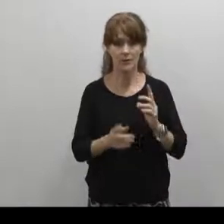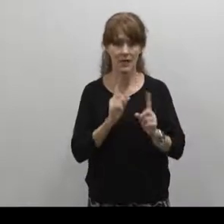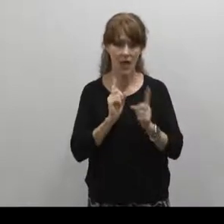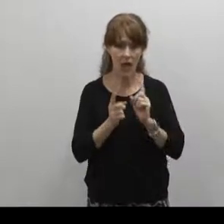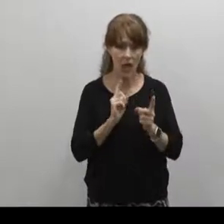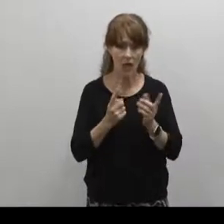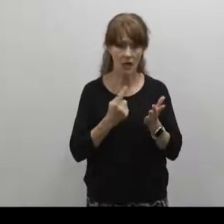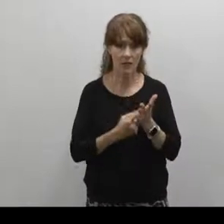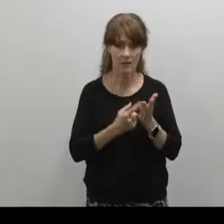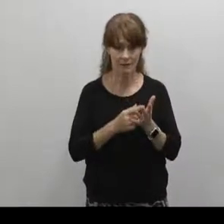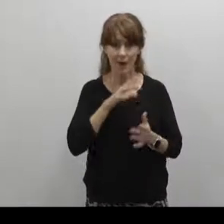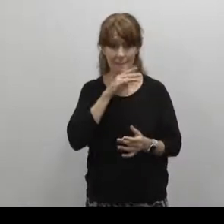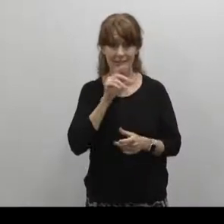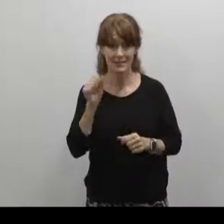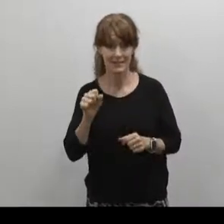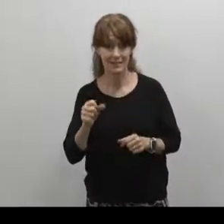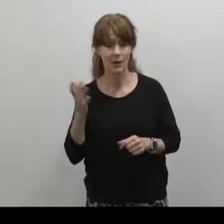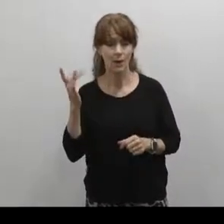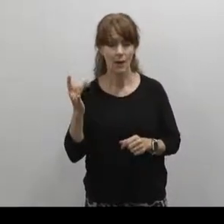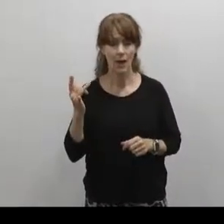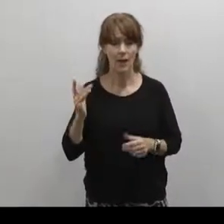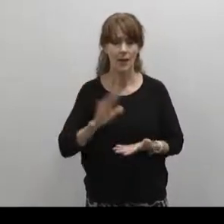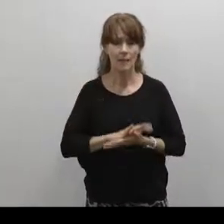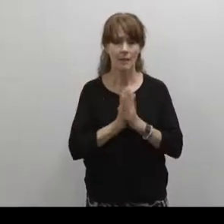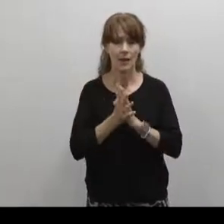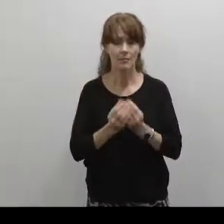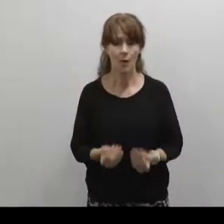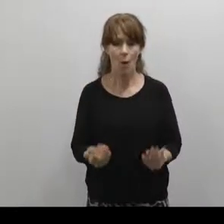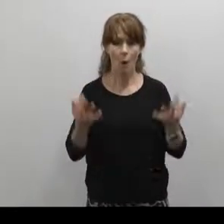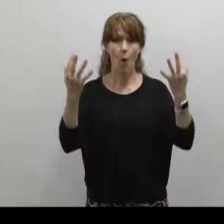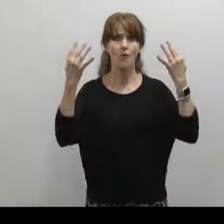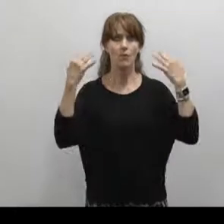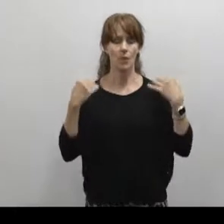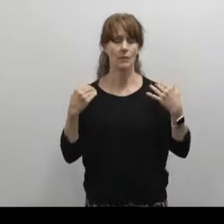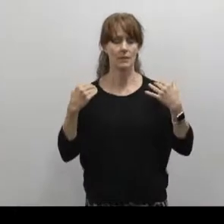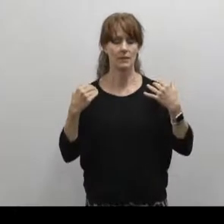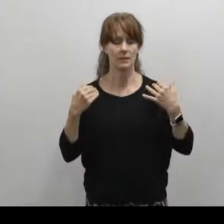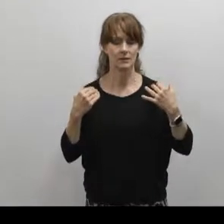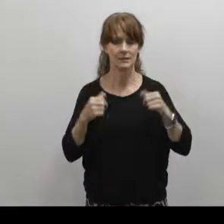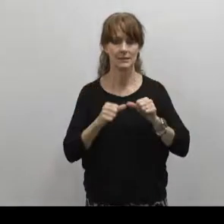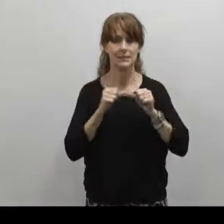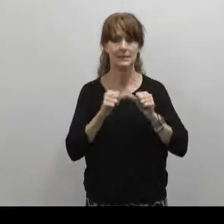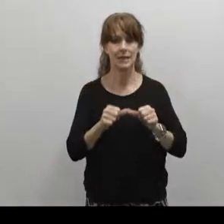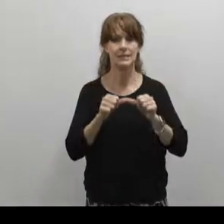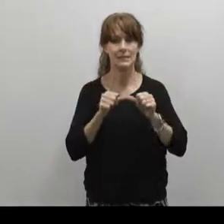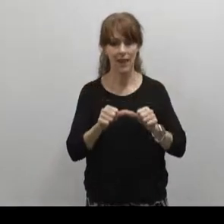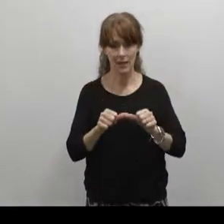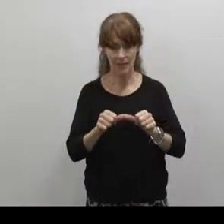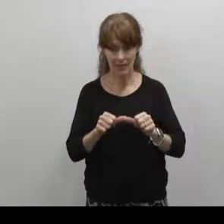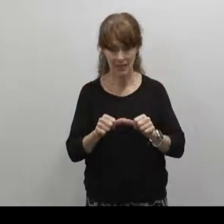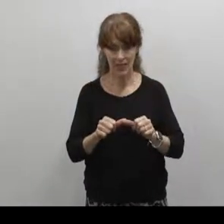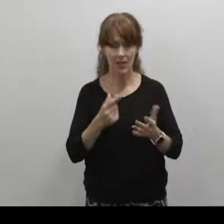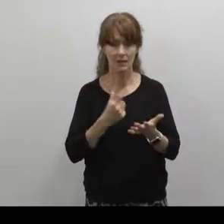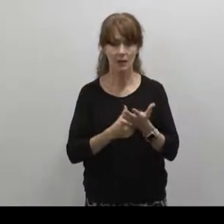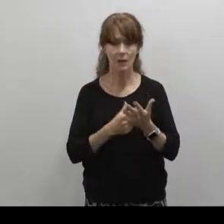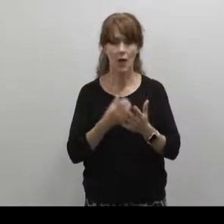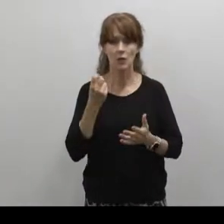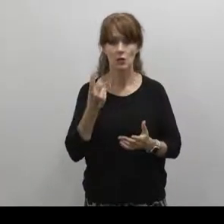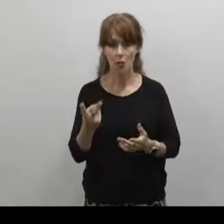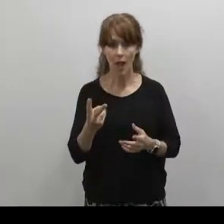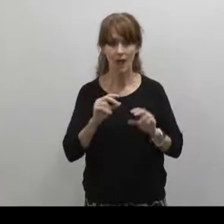lời rồi mà cứ chấp rõm sầm khăn từ lời tham bằng bố bẹp bọn tên nâng